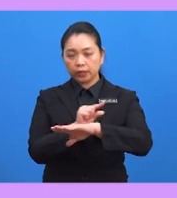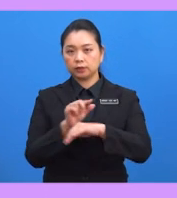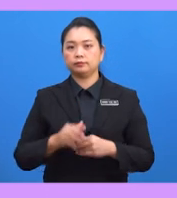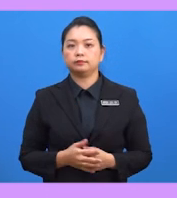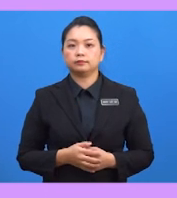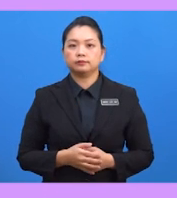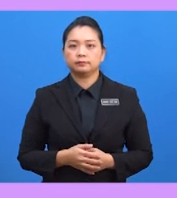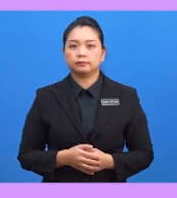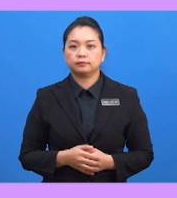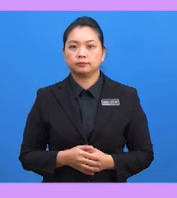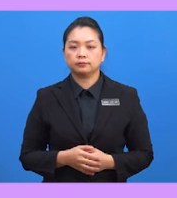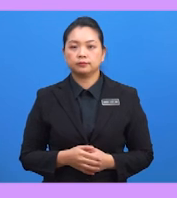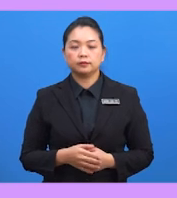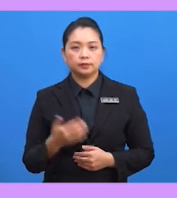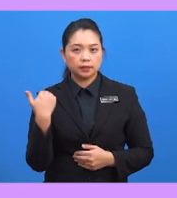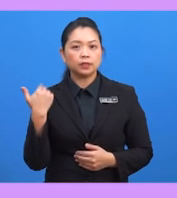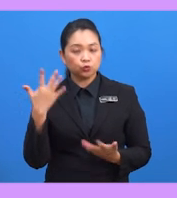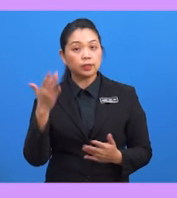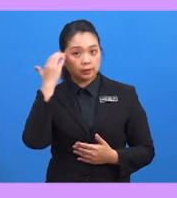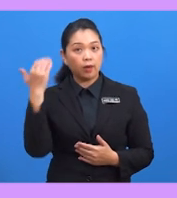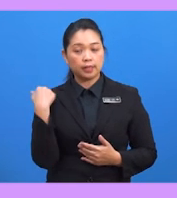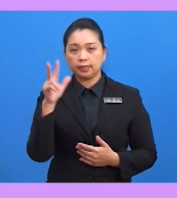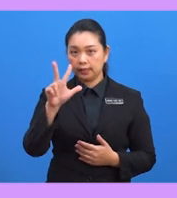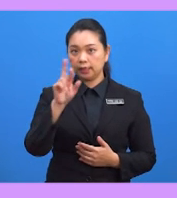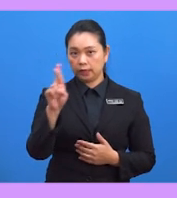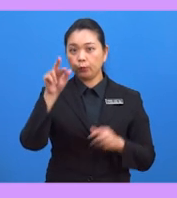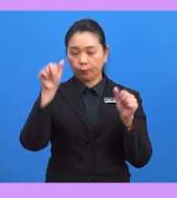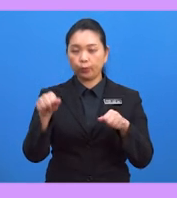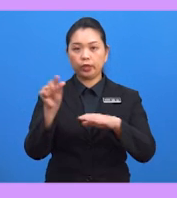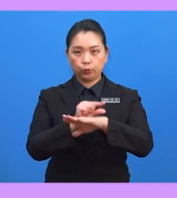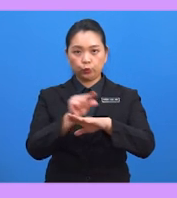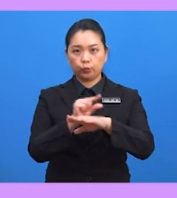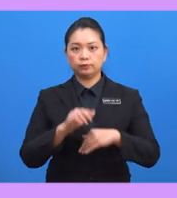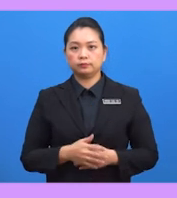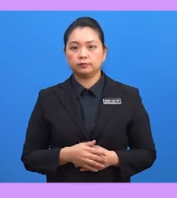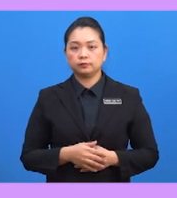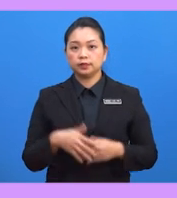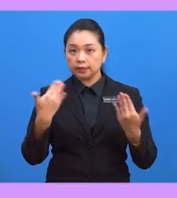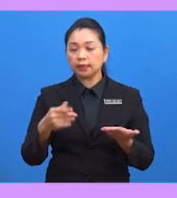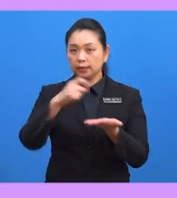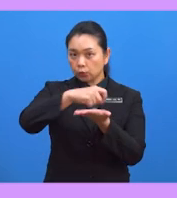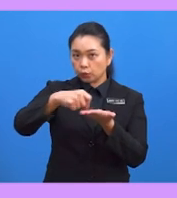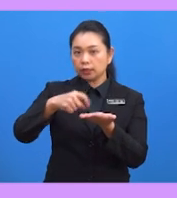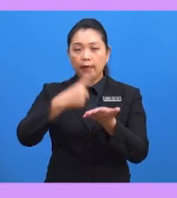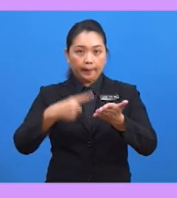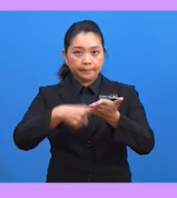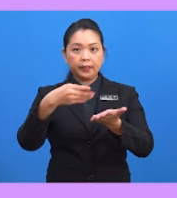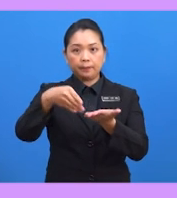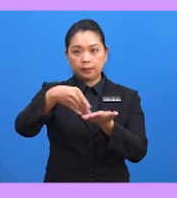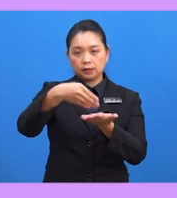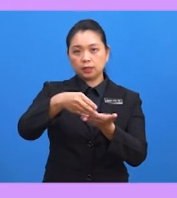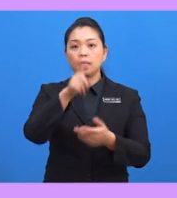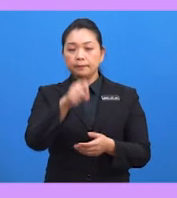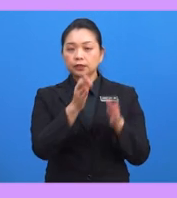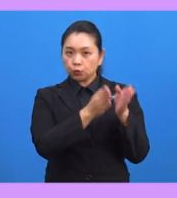adalah RM3,000. Langkah kedua, catat segala perbelanjaan. Perbelanjaan mestilah